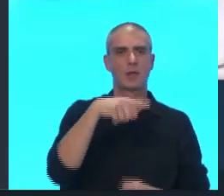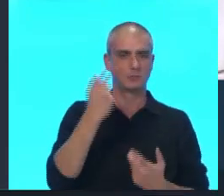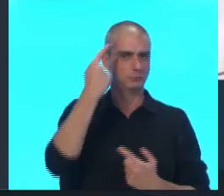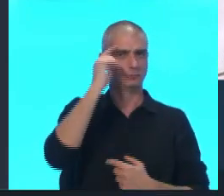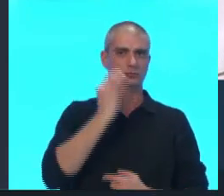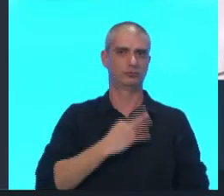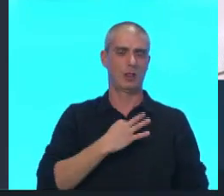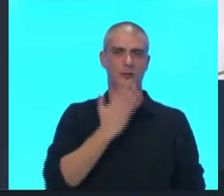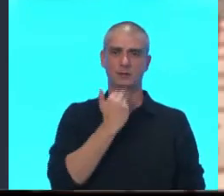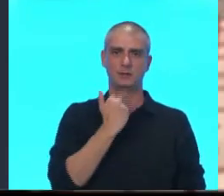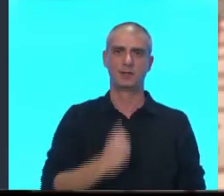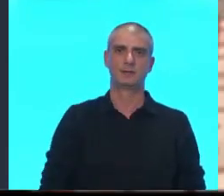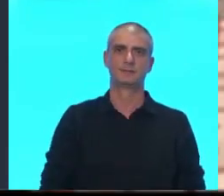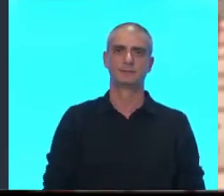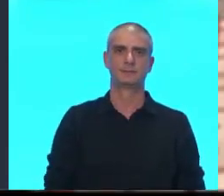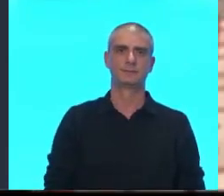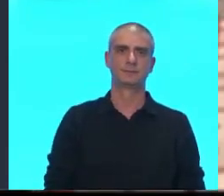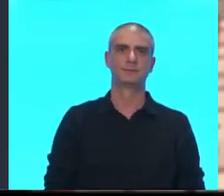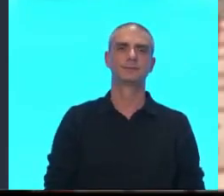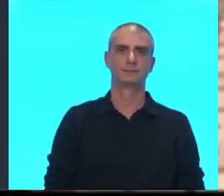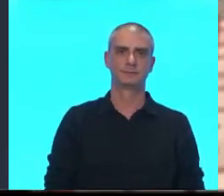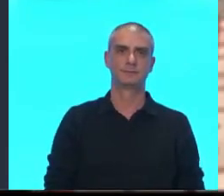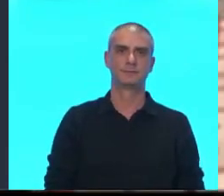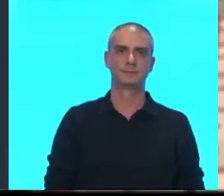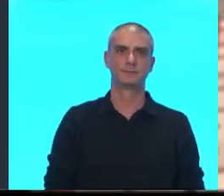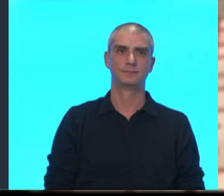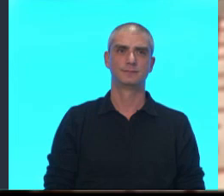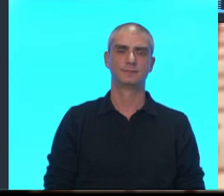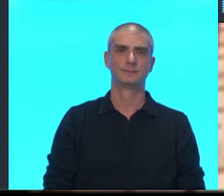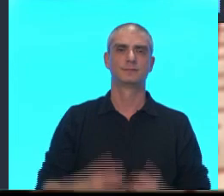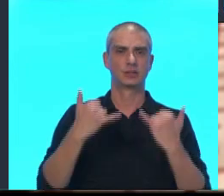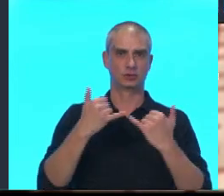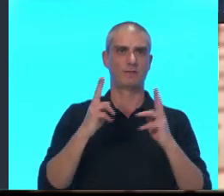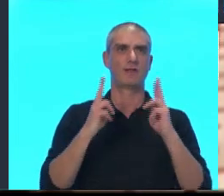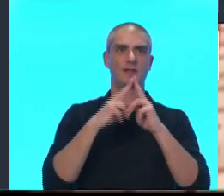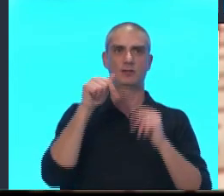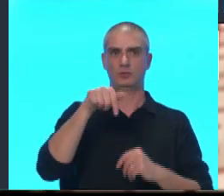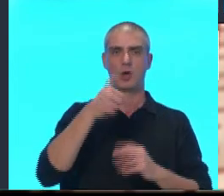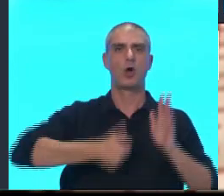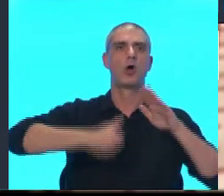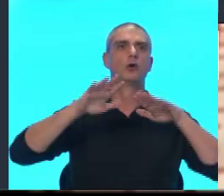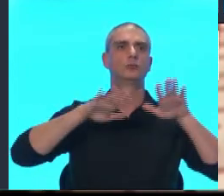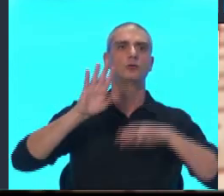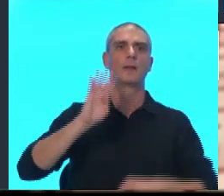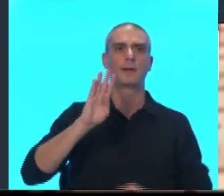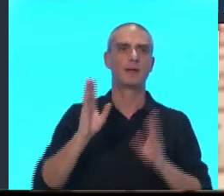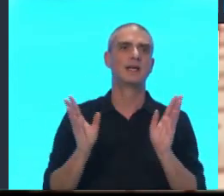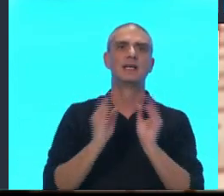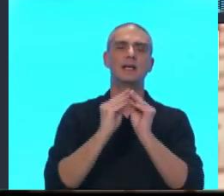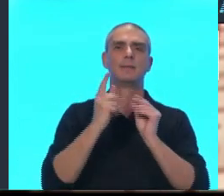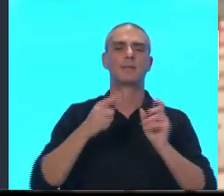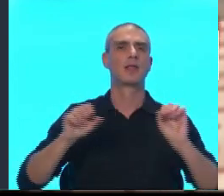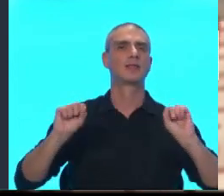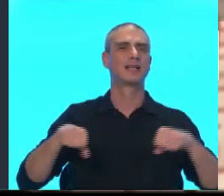הישראלית? כן, גאולה, בשעה זו נועד כאן בדבוס ראש הממשלה נתניהו עם נשיא